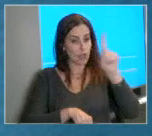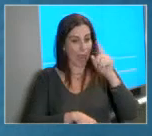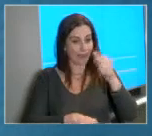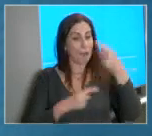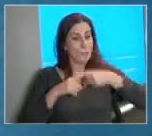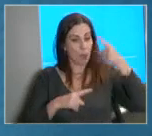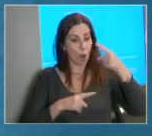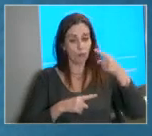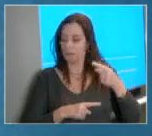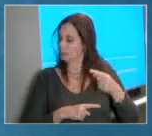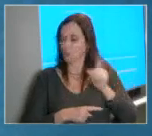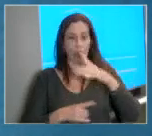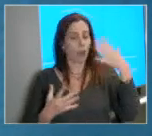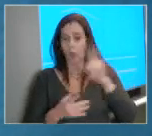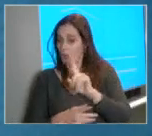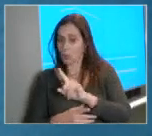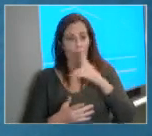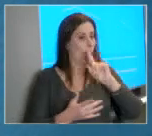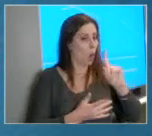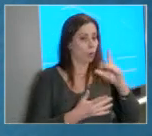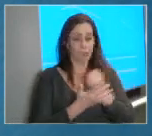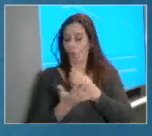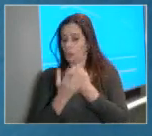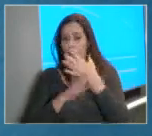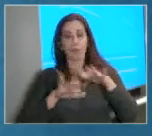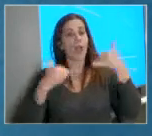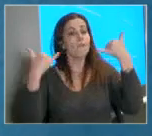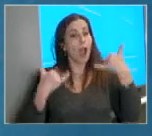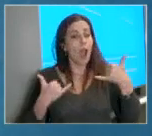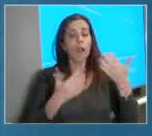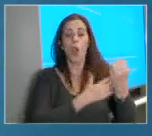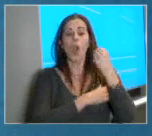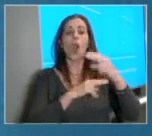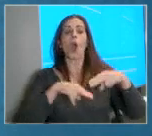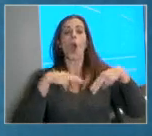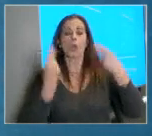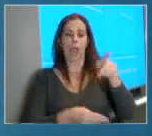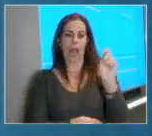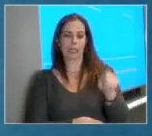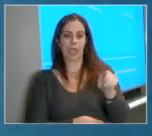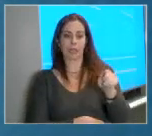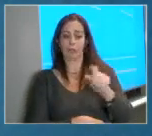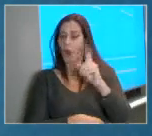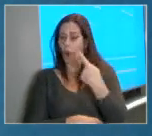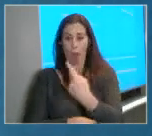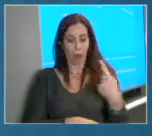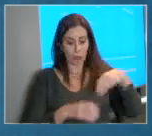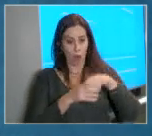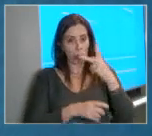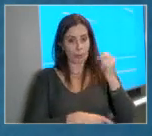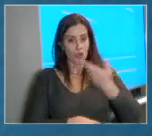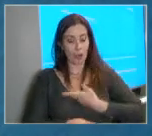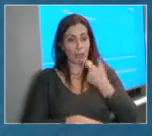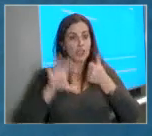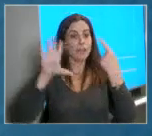ורבע בדיוק, שלא עלה בידי אף מועמד להרכיב ממשלה, וכעת הכוח חוזר אל הכנסת. כל חבר כנסת שישיג